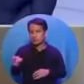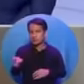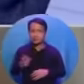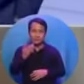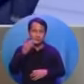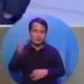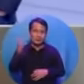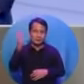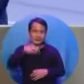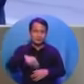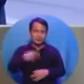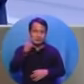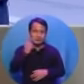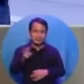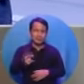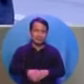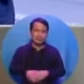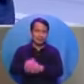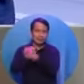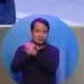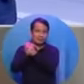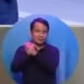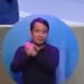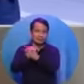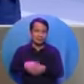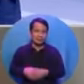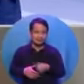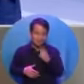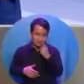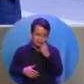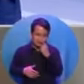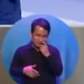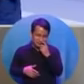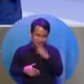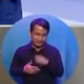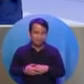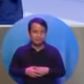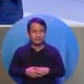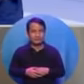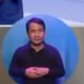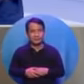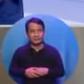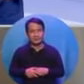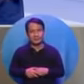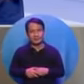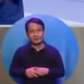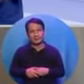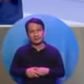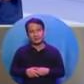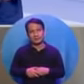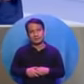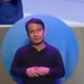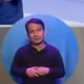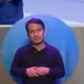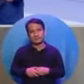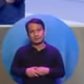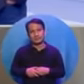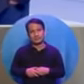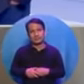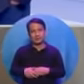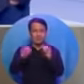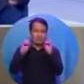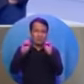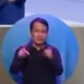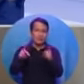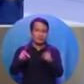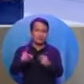sarap! Tingnan. Congratulations! Ay, pa kasi hindi namin masyadong narinig yung sound. Ah, okay